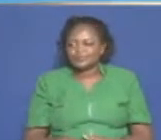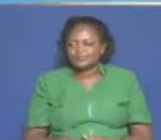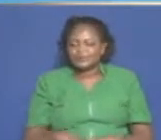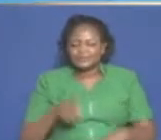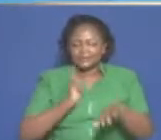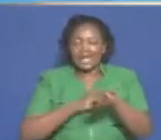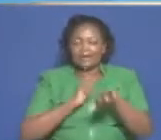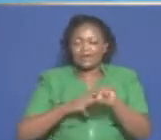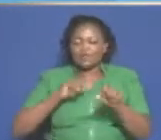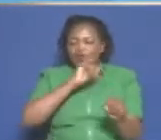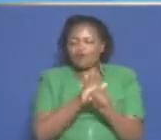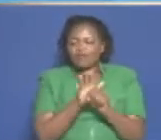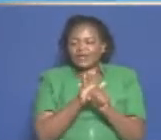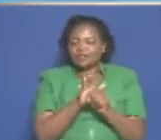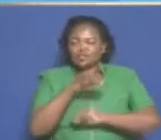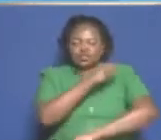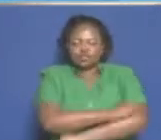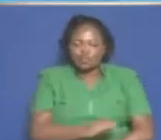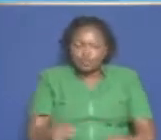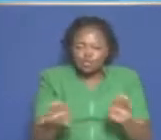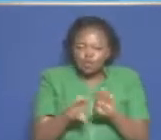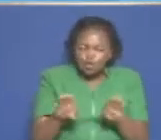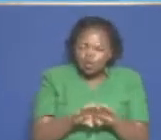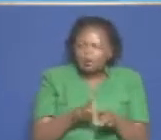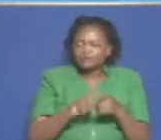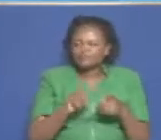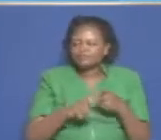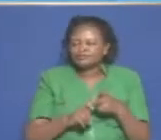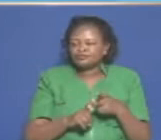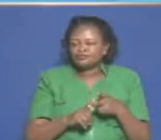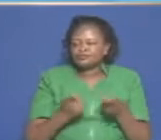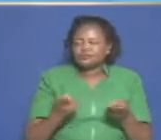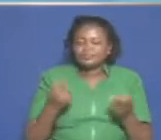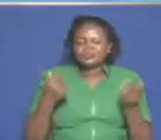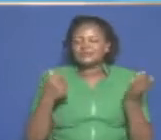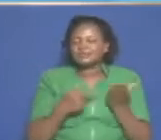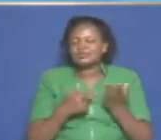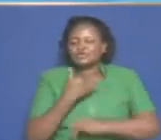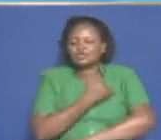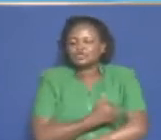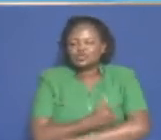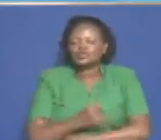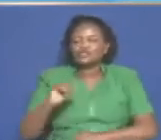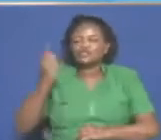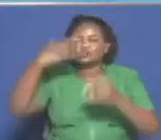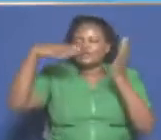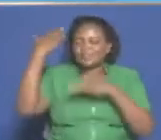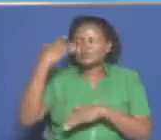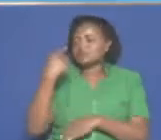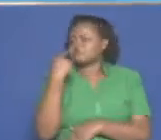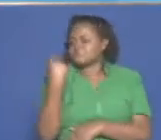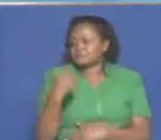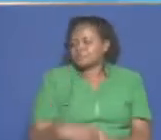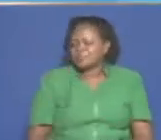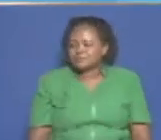COVID-19, shule zimefungwa, chuo cha kiufundi, vyuo vikuu vimefungwa hivi tu majuzi, na tumeya